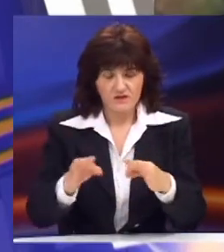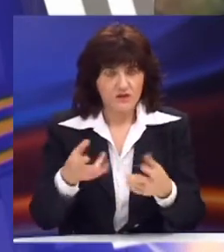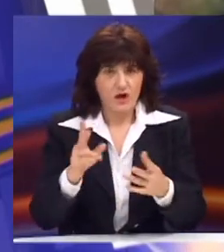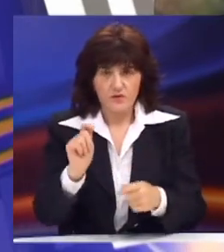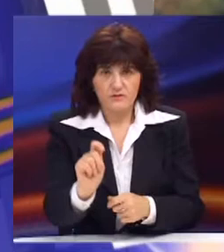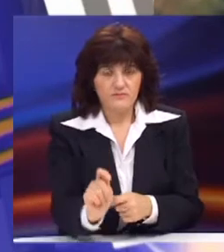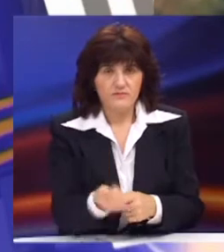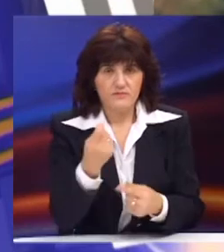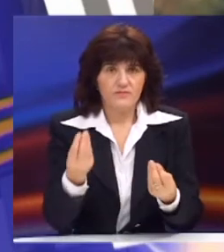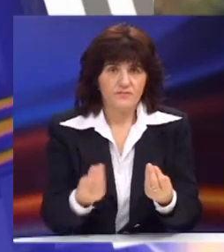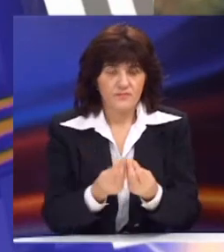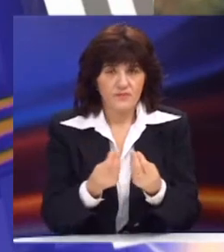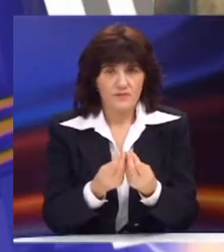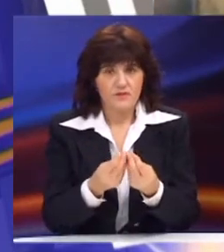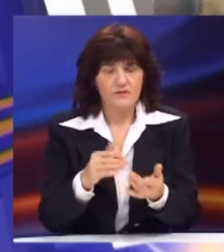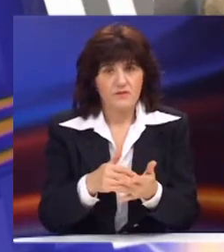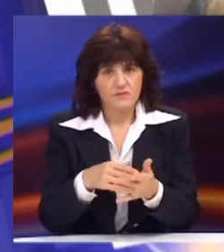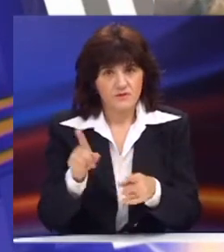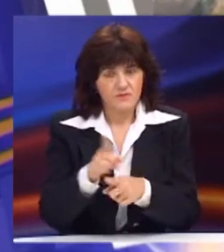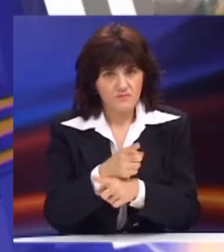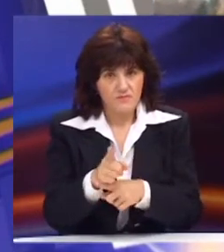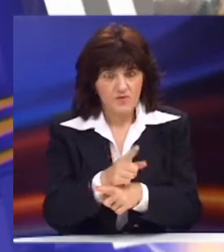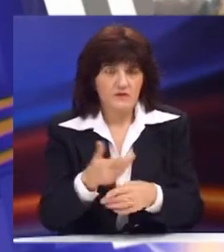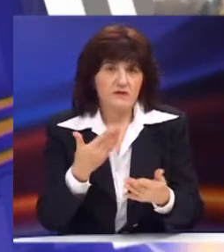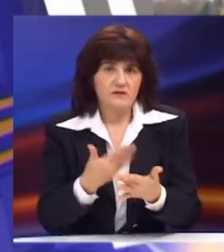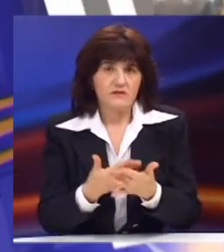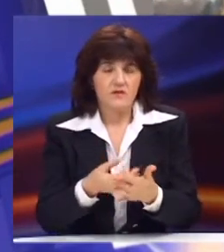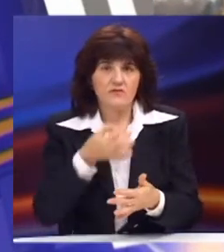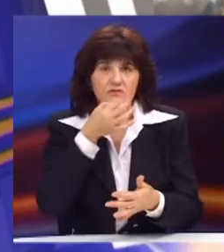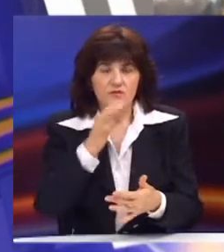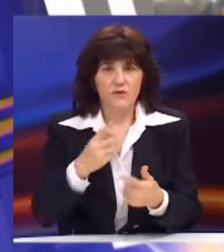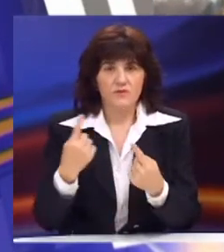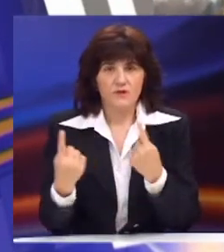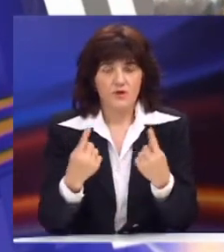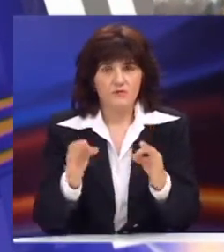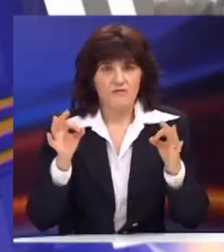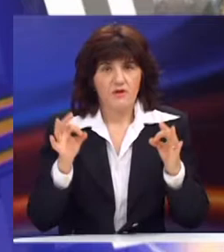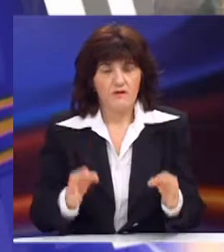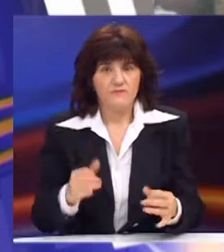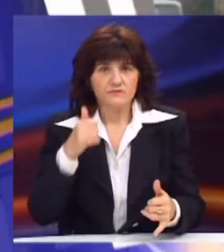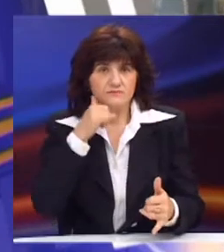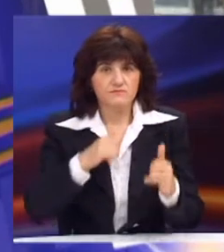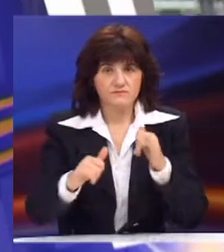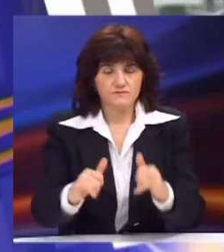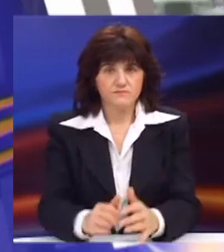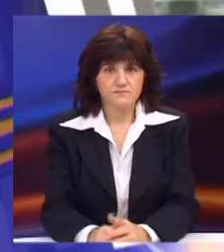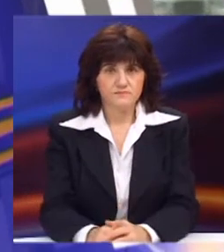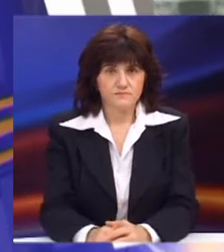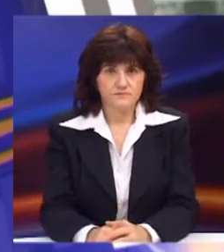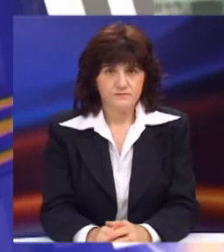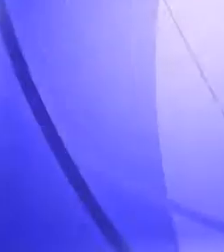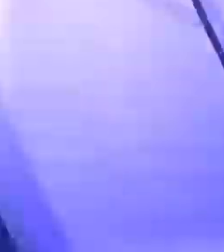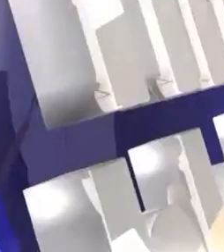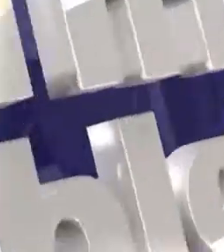ispravnosti vozila kako bi se uočene nepravilnosti blagovremeno otklonile, a time ostvarili povoljni preduslovi za bezbedno odvijanje